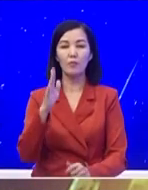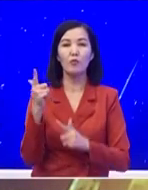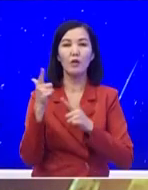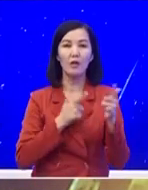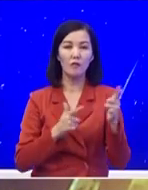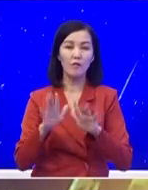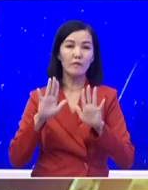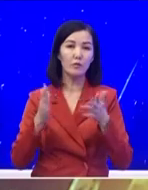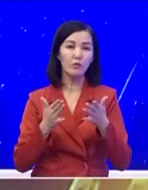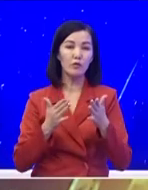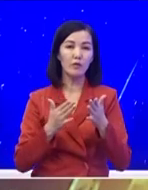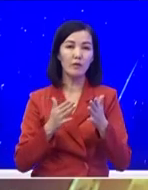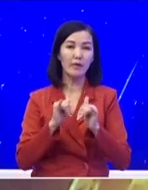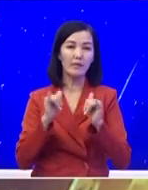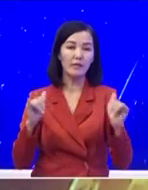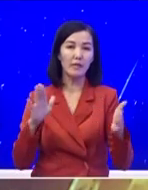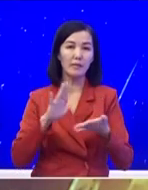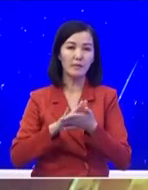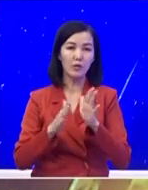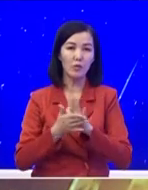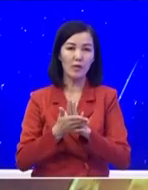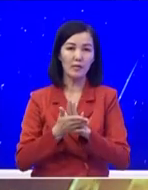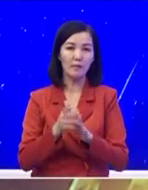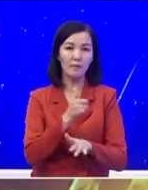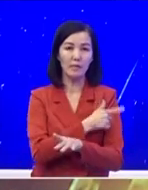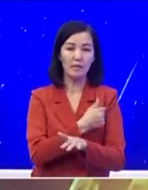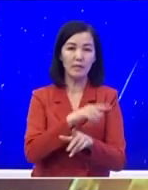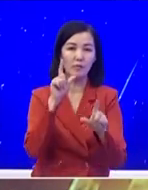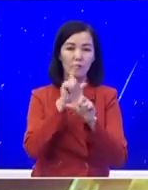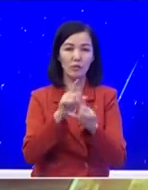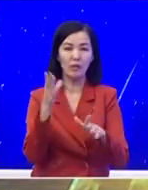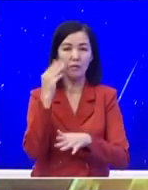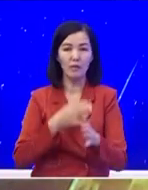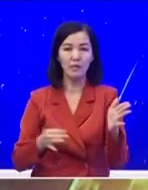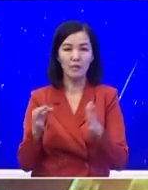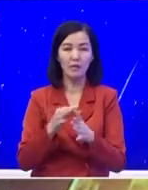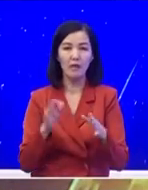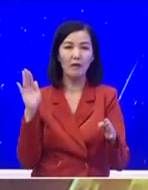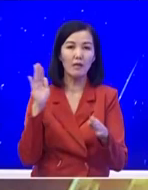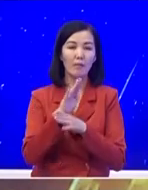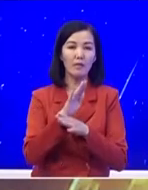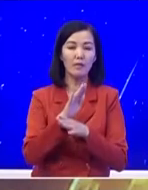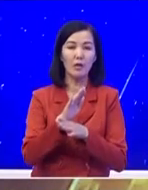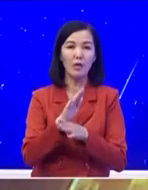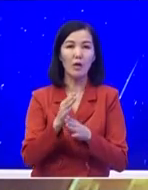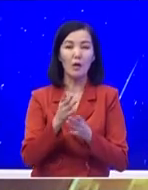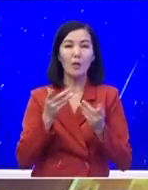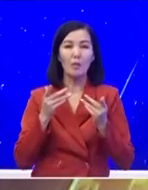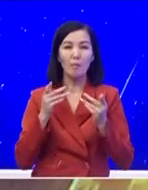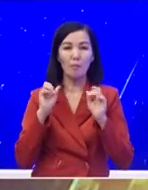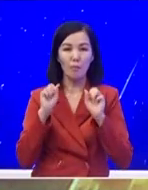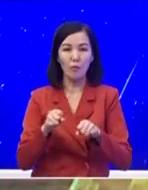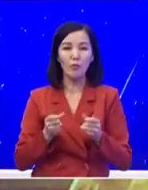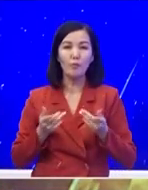Будь готов. В случае усугубления эпидемиологической ситуации медицинским учреждениям Алматинской области дополнительно могут потребоваться